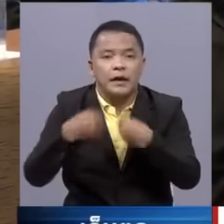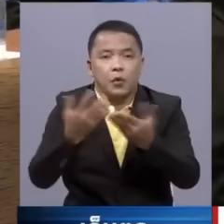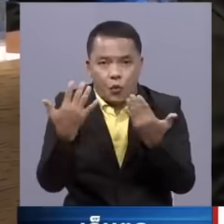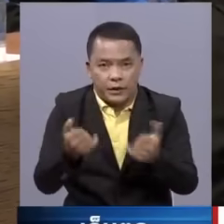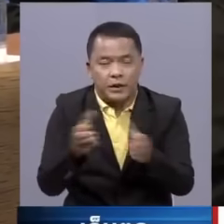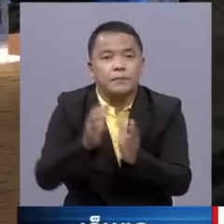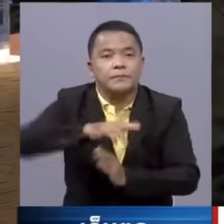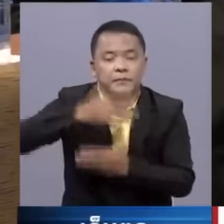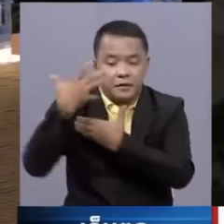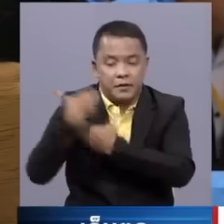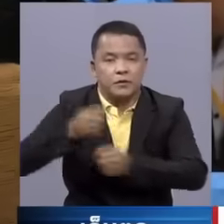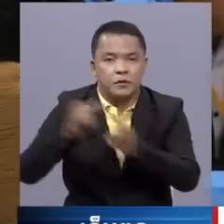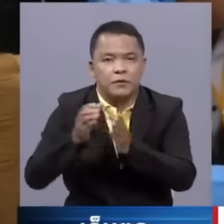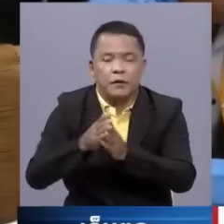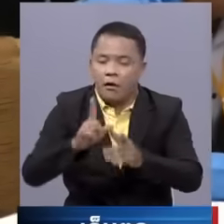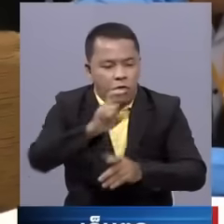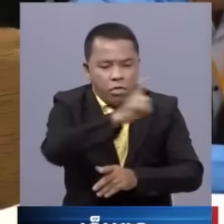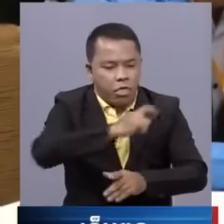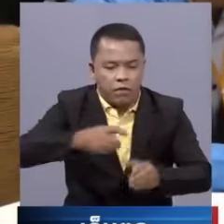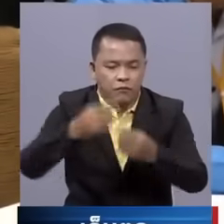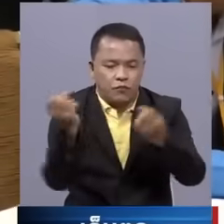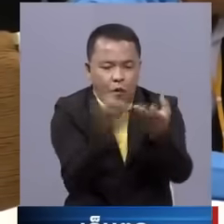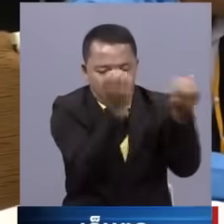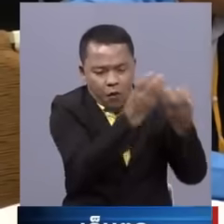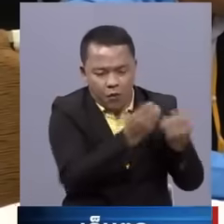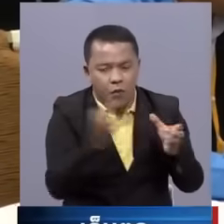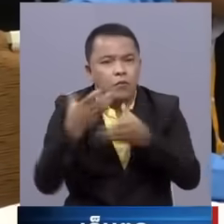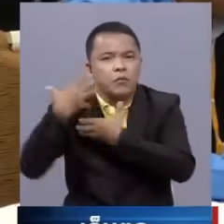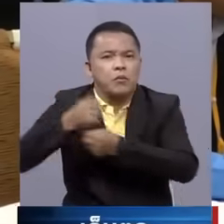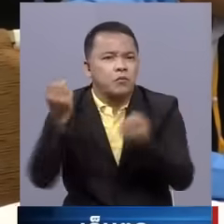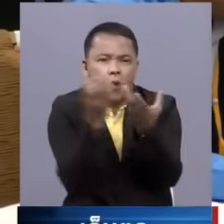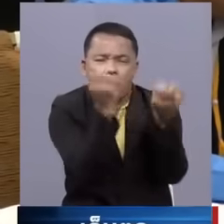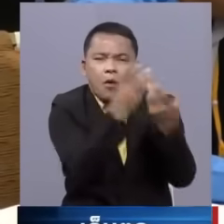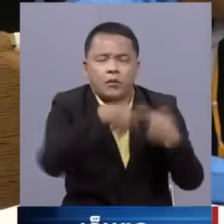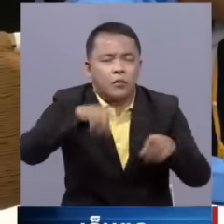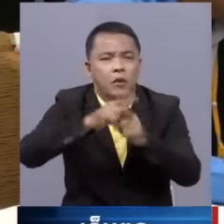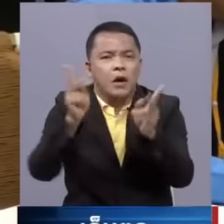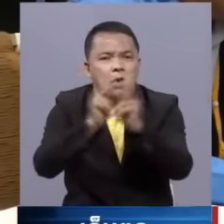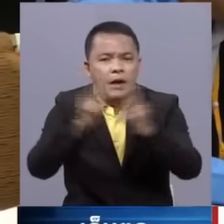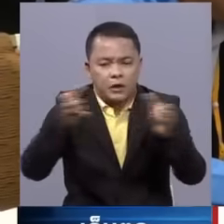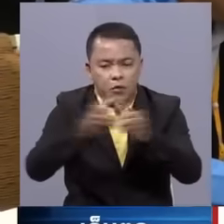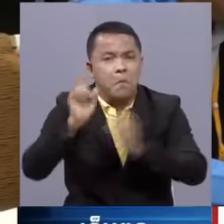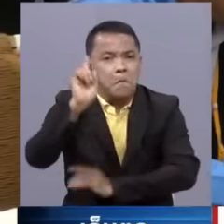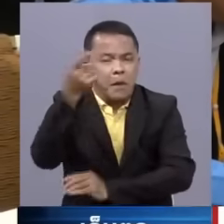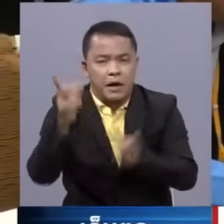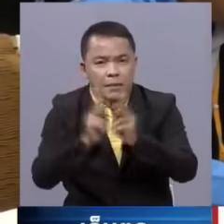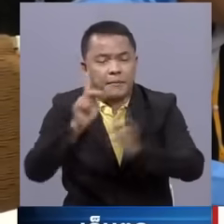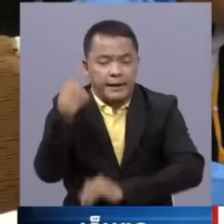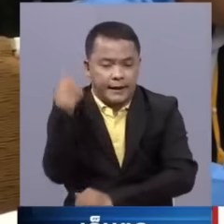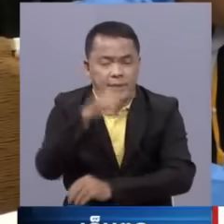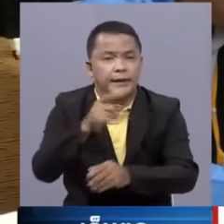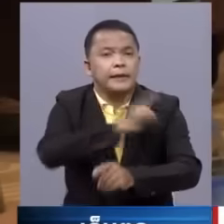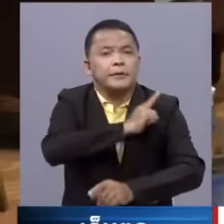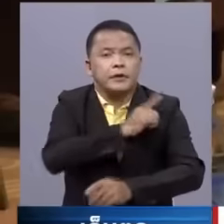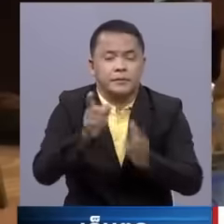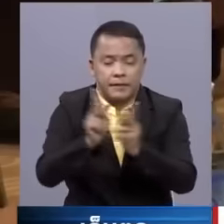ตอนนี้พักเองเนี่ยเป็นพรรคอกแตกมีความแตกแยกภายในซึ่งก็ยังไม่ชัดเจนเลยนะครับว่ากรรมการบริหารพรรคชุดใหม่ใครจะเข้ามา